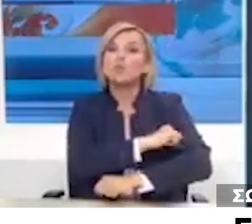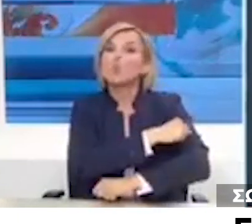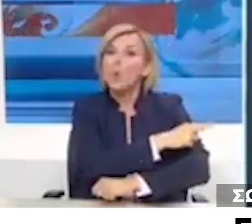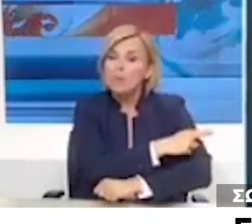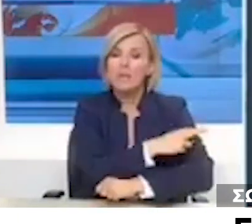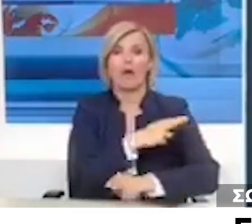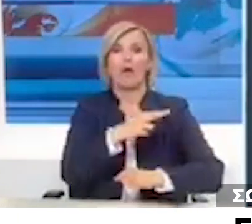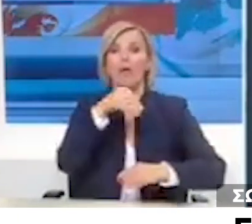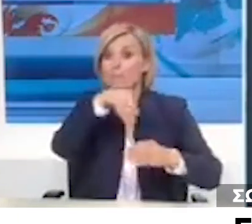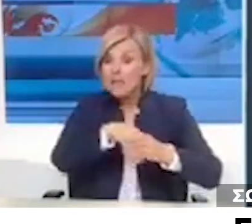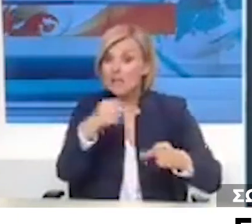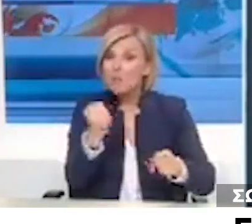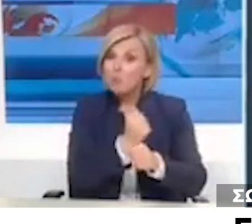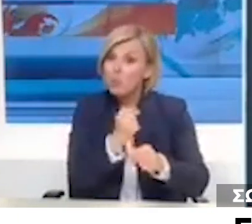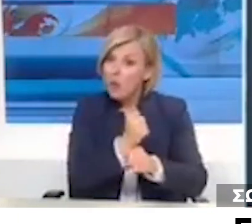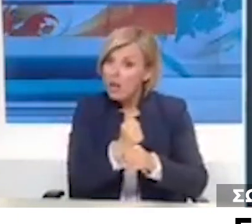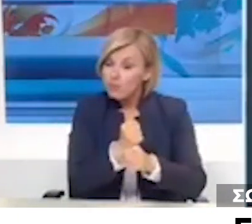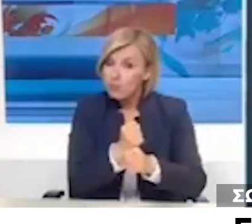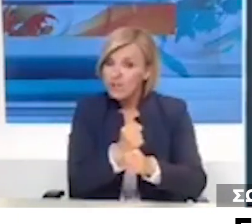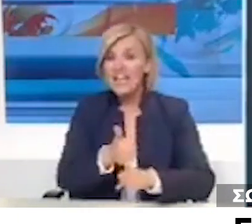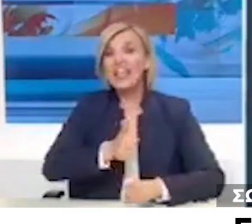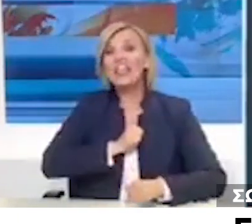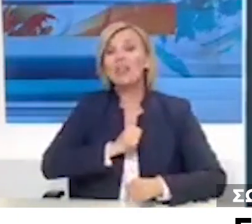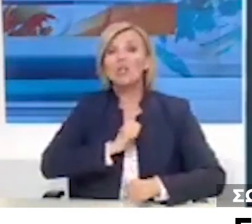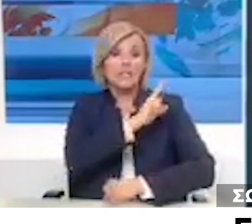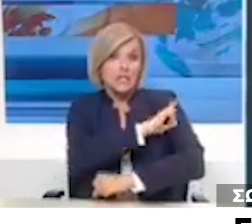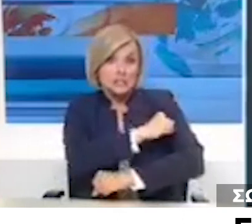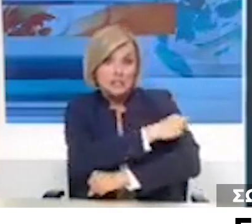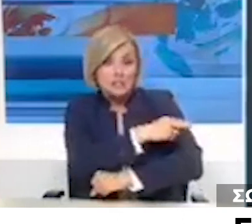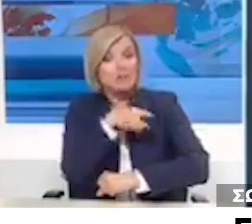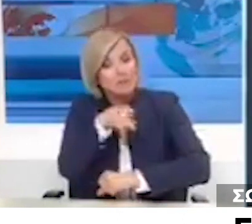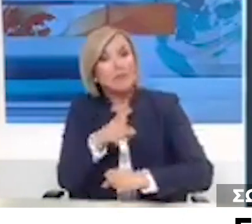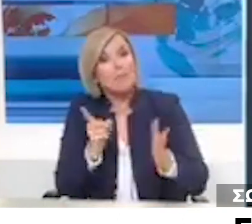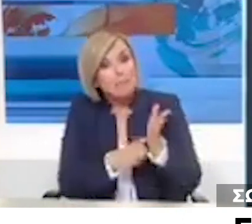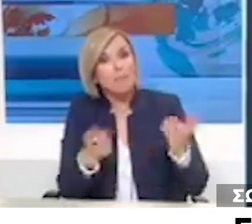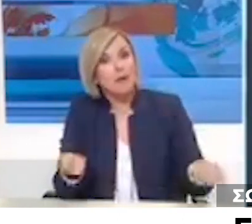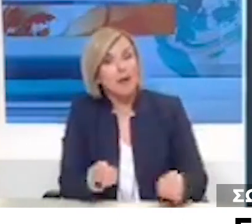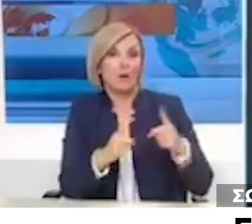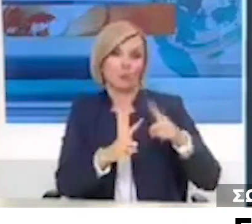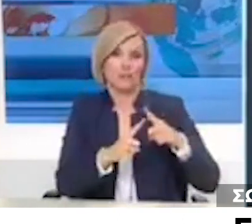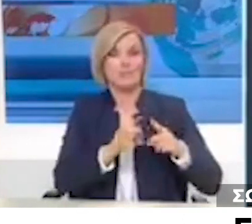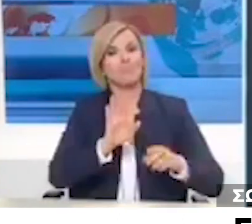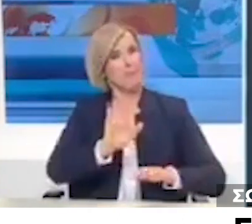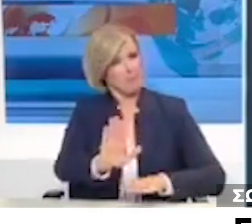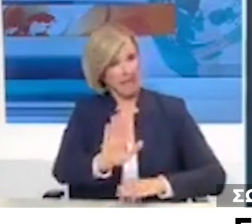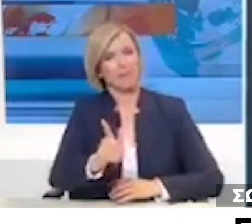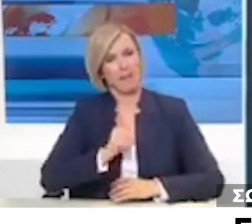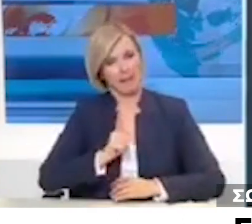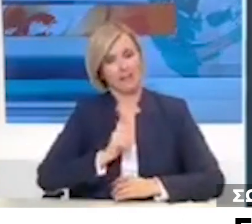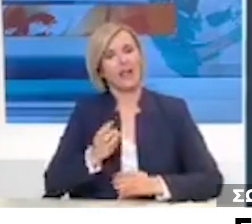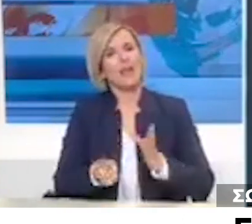το συζητούμε μέσα στα διαγνωστικά, στα κριτήρια για τον εργαστηριακό έλεγχο. Άρα να περιμένετε νεότερα, γιατί είναι ένα θέμα που